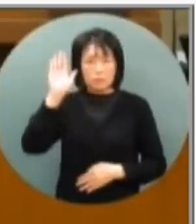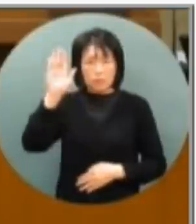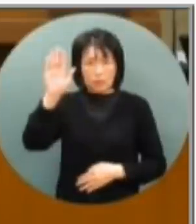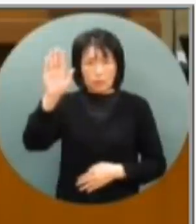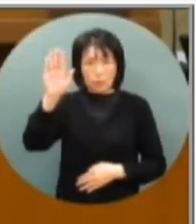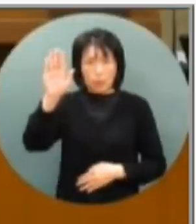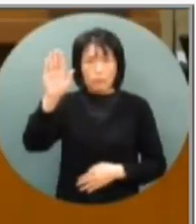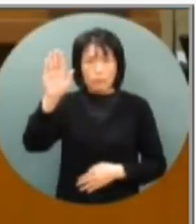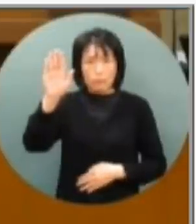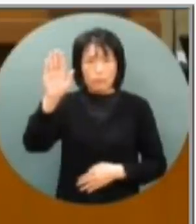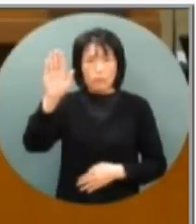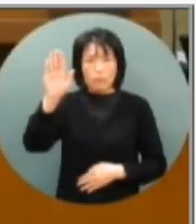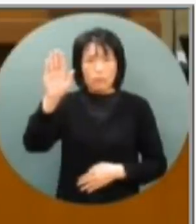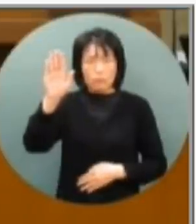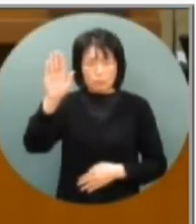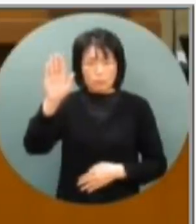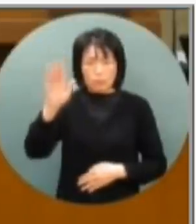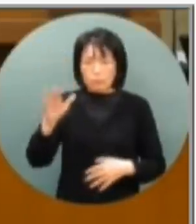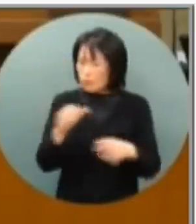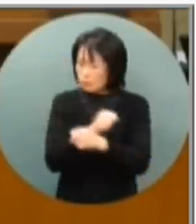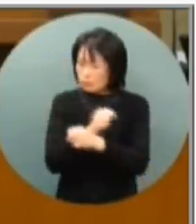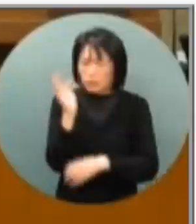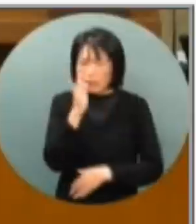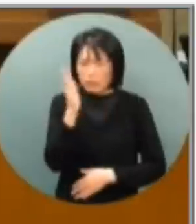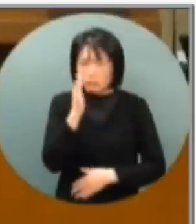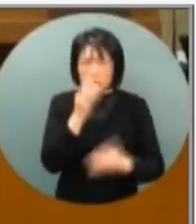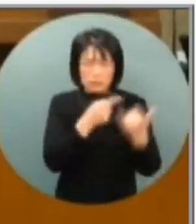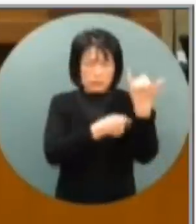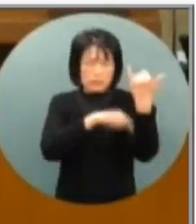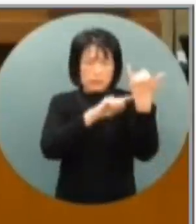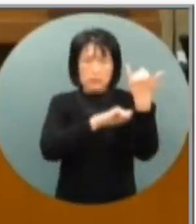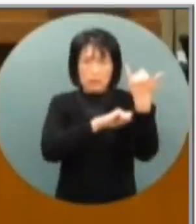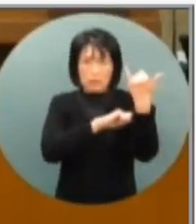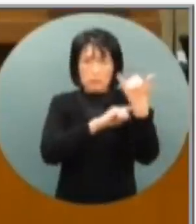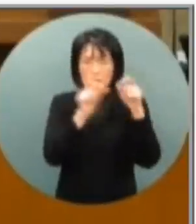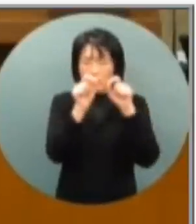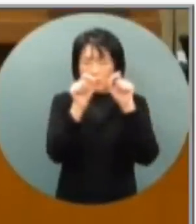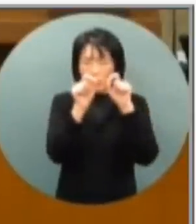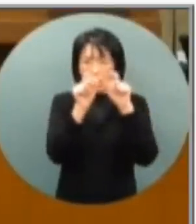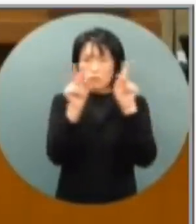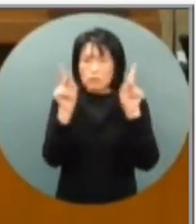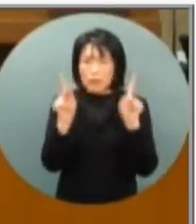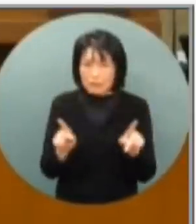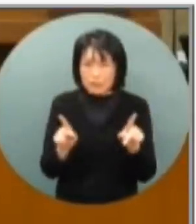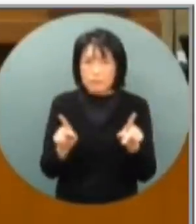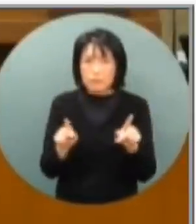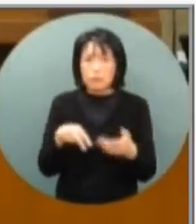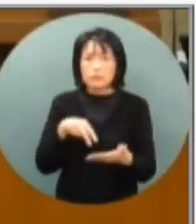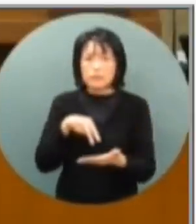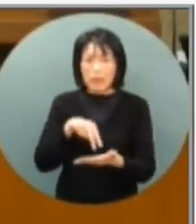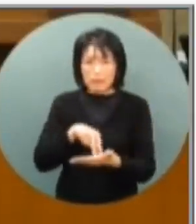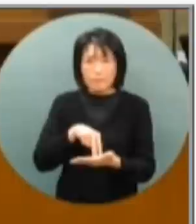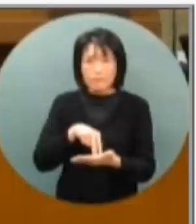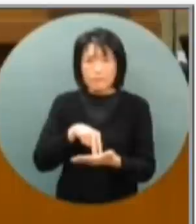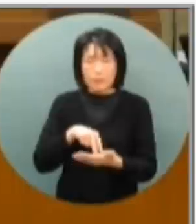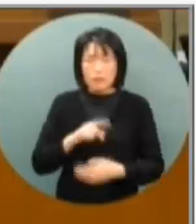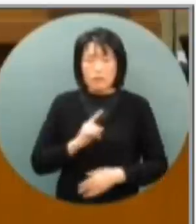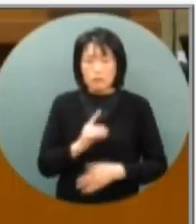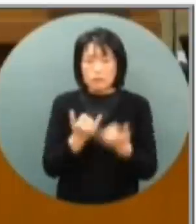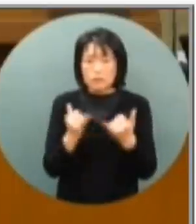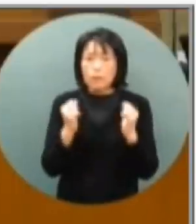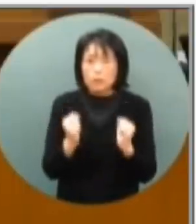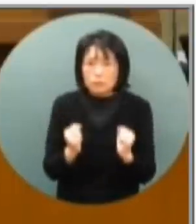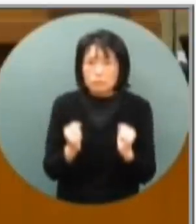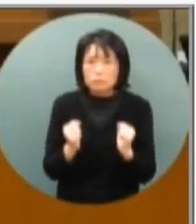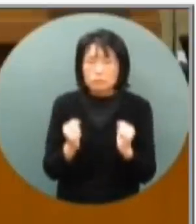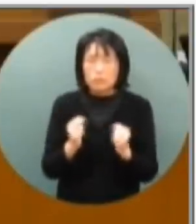うしたことをあの風化させることなく、人権の大きな課題として、また当事者がおられますので、その当事者とあ